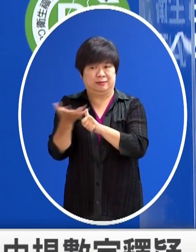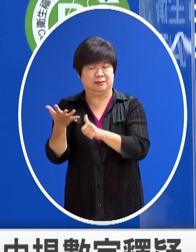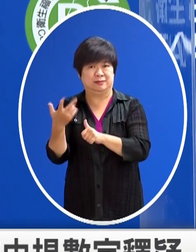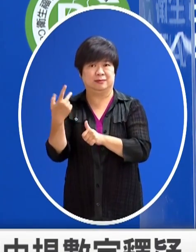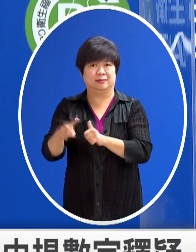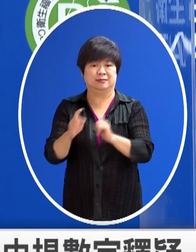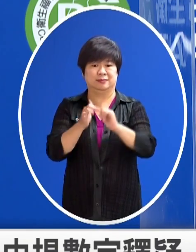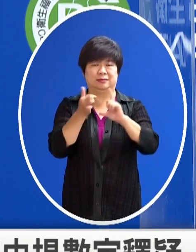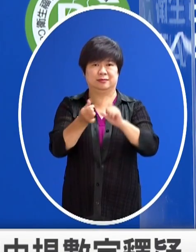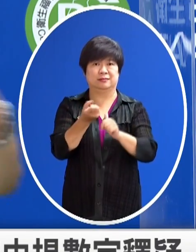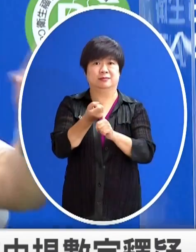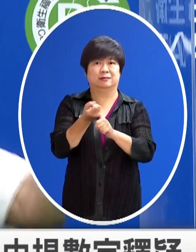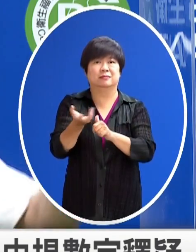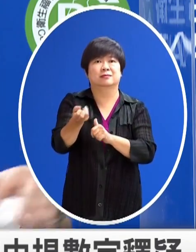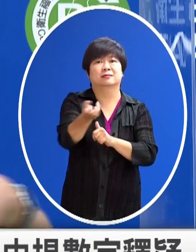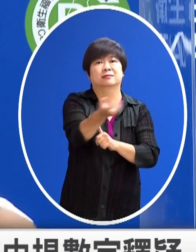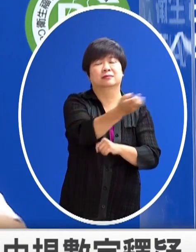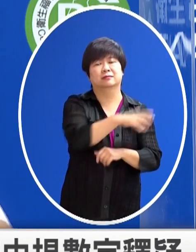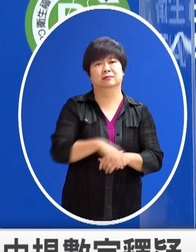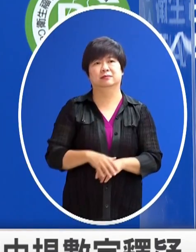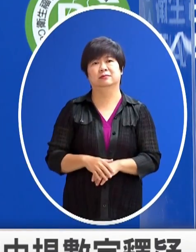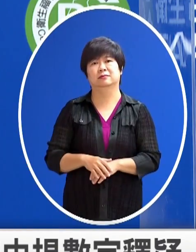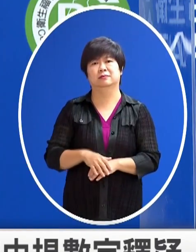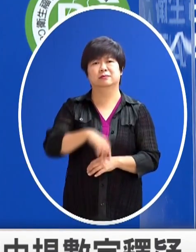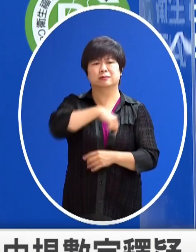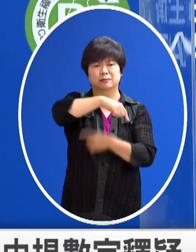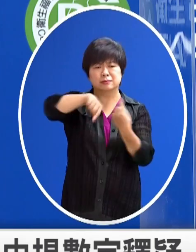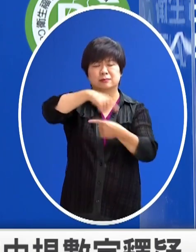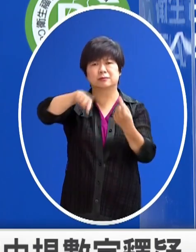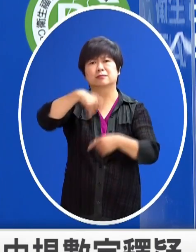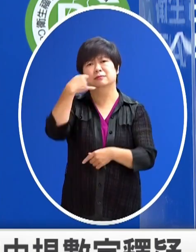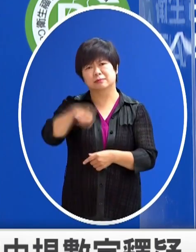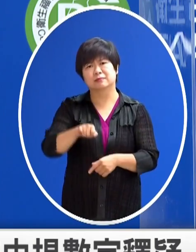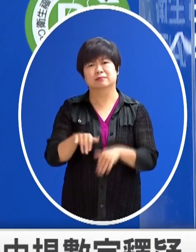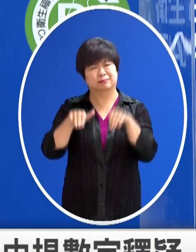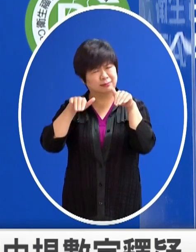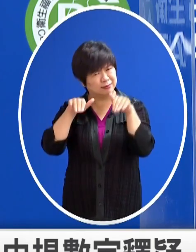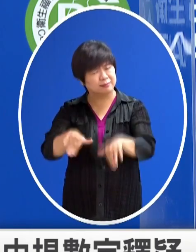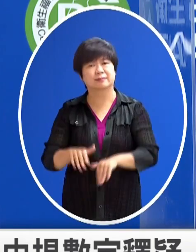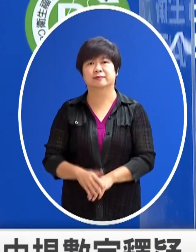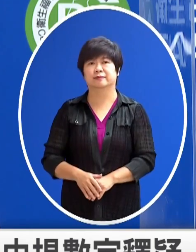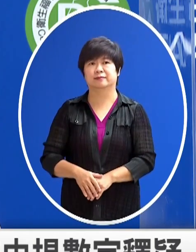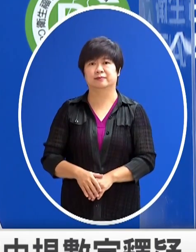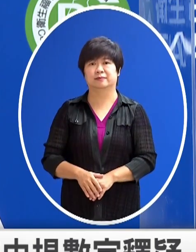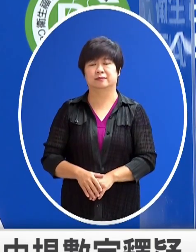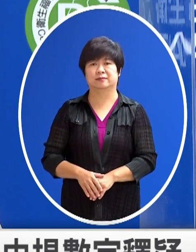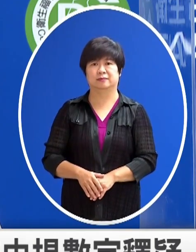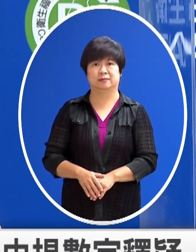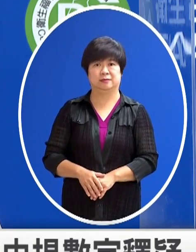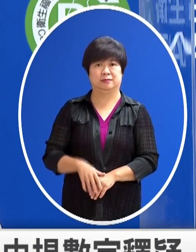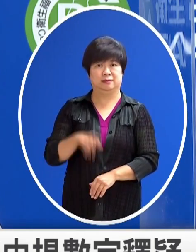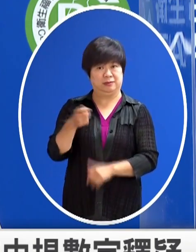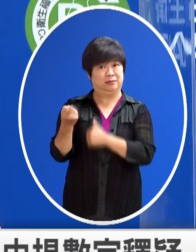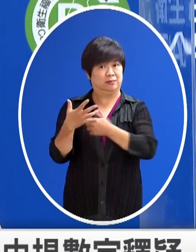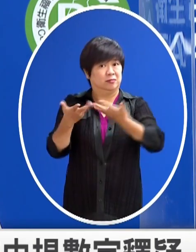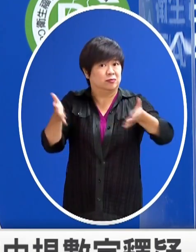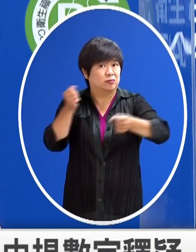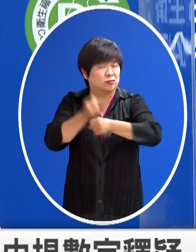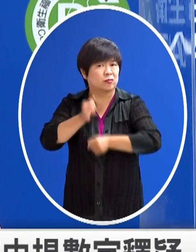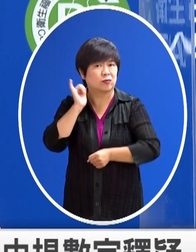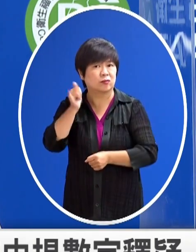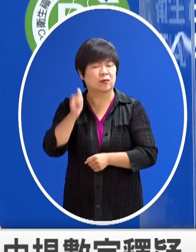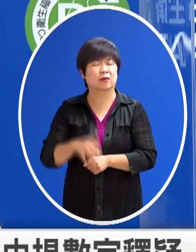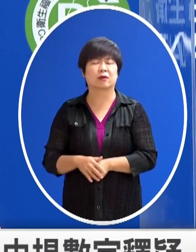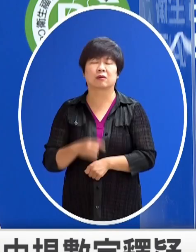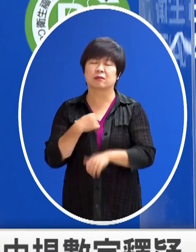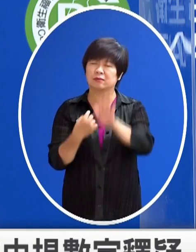再染，然后不断的这样的一个恶性循环。所以大家讲说多做一点不会怎么样，我只是让大家